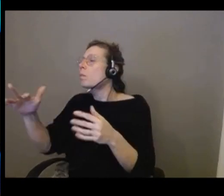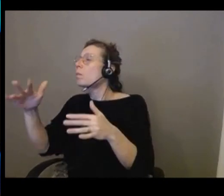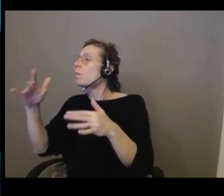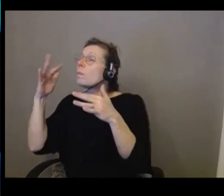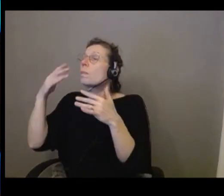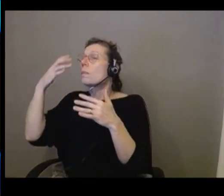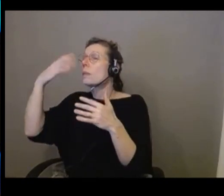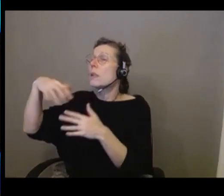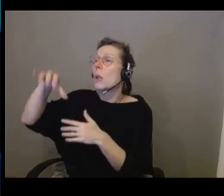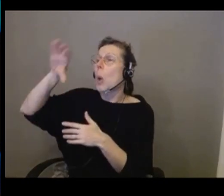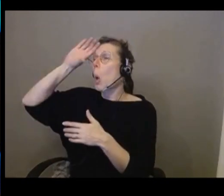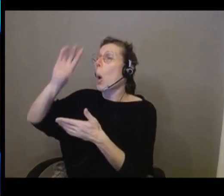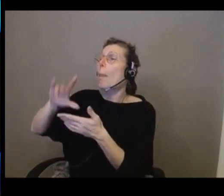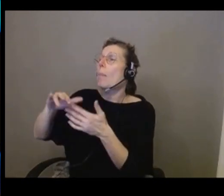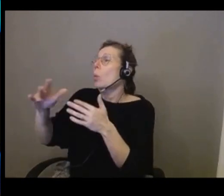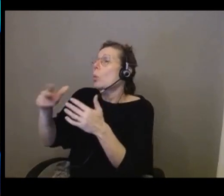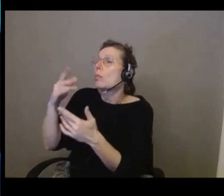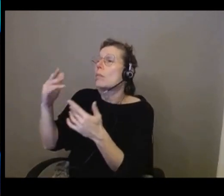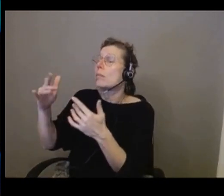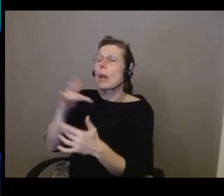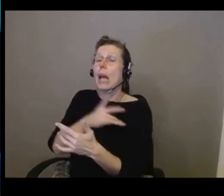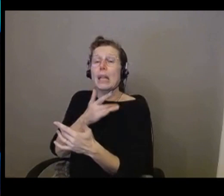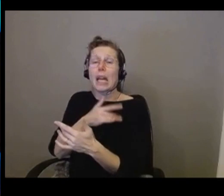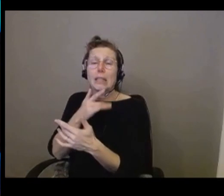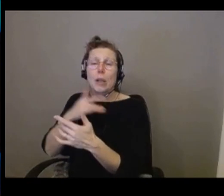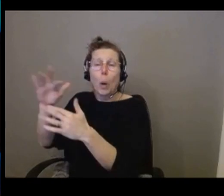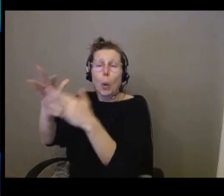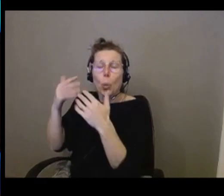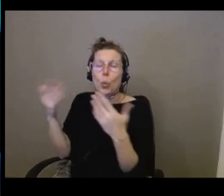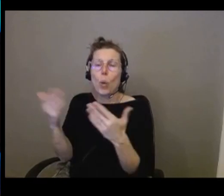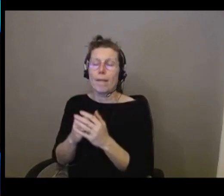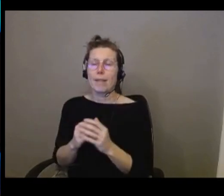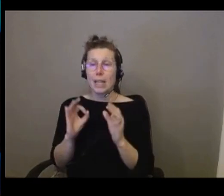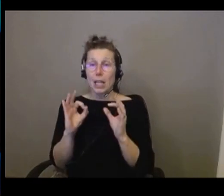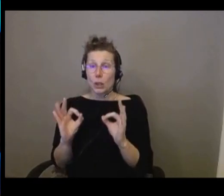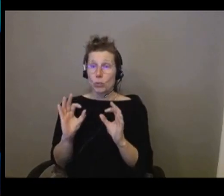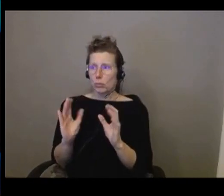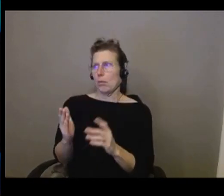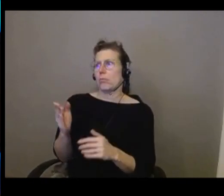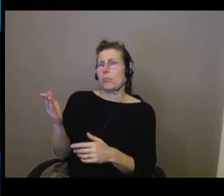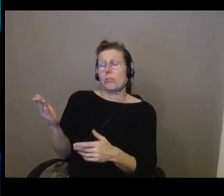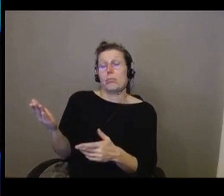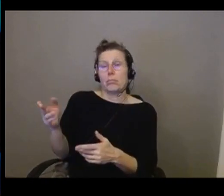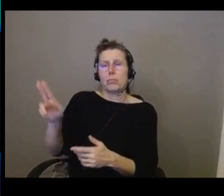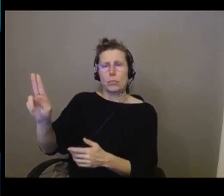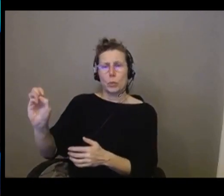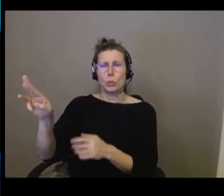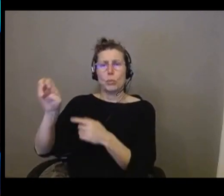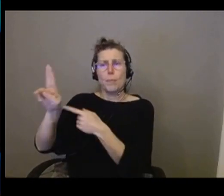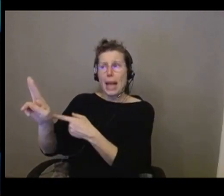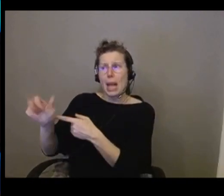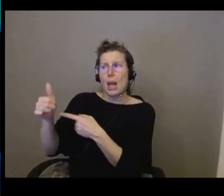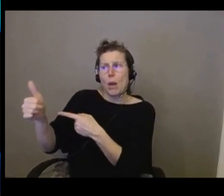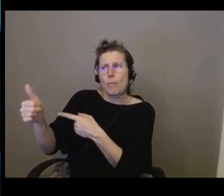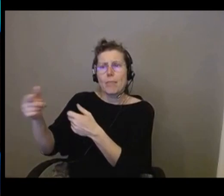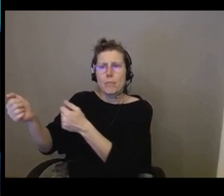Uber, de ce point de vue-là, a un petit peu disrupté l'offre de déplacement. Et vous l'avez dit tout